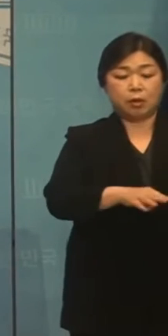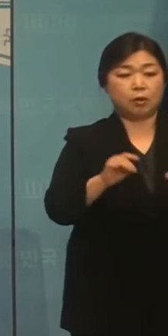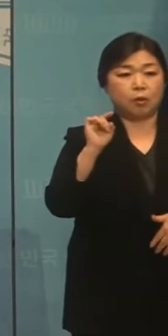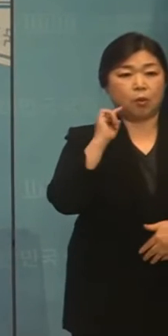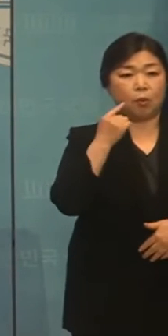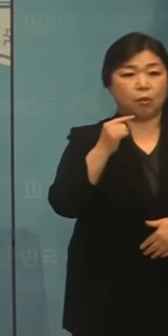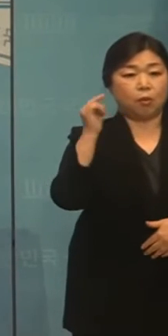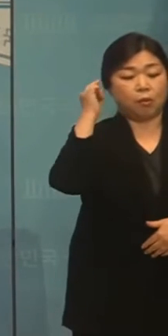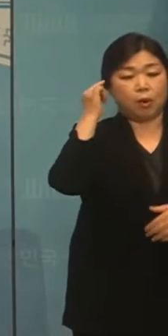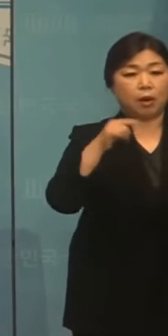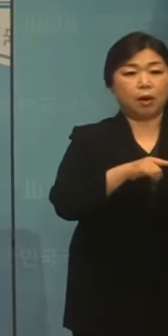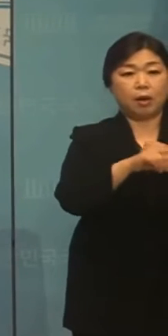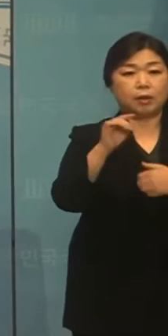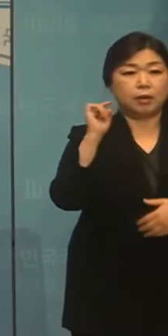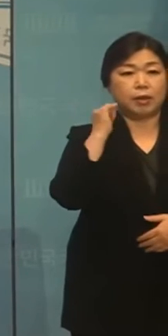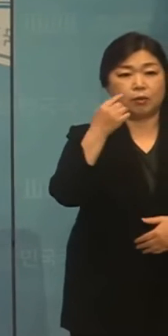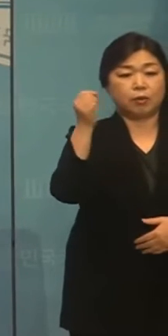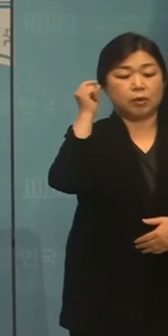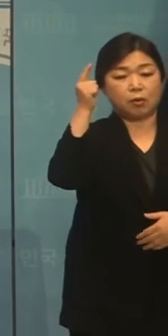인천과학예술연계학교와